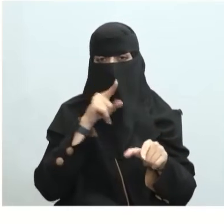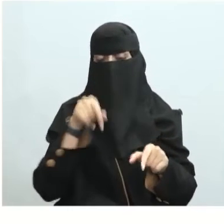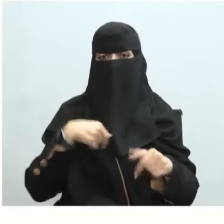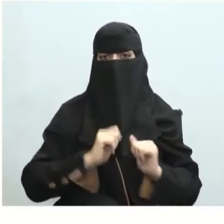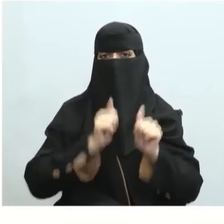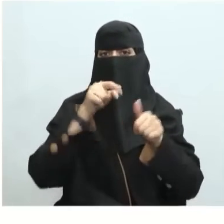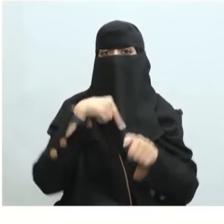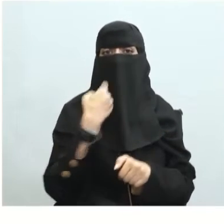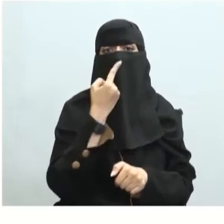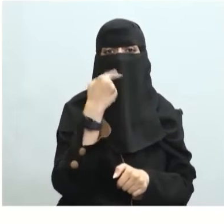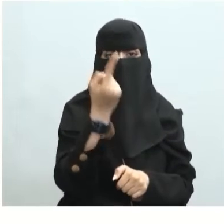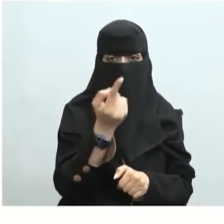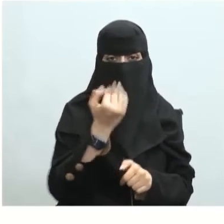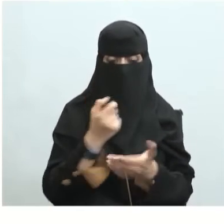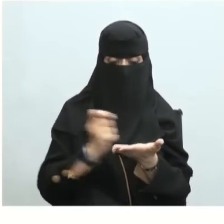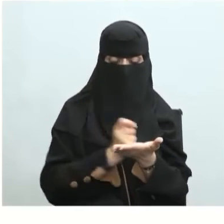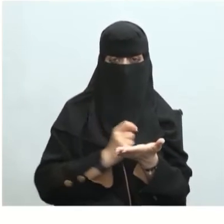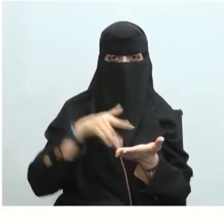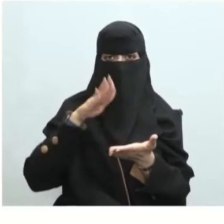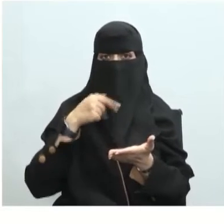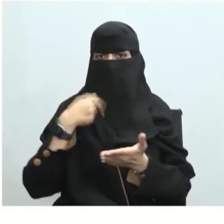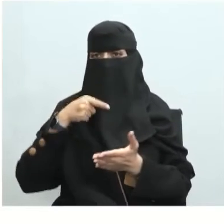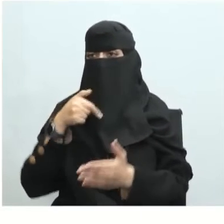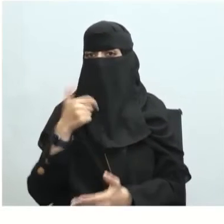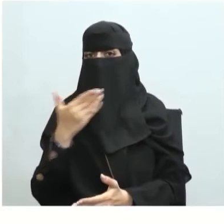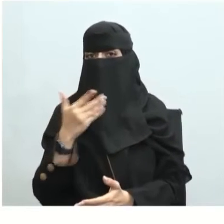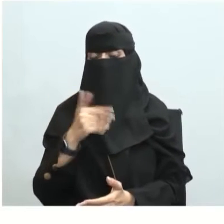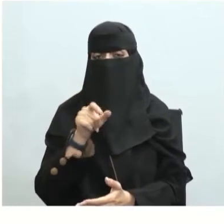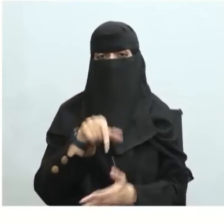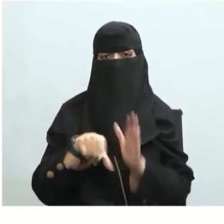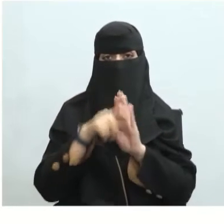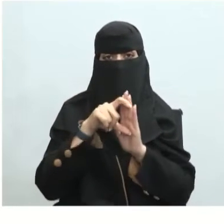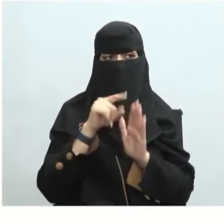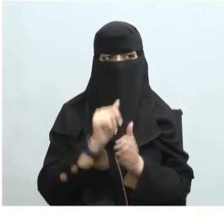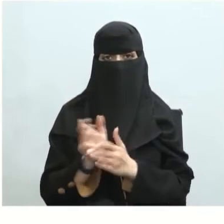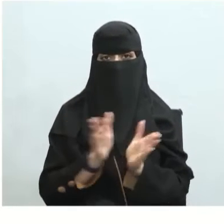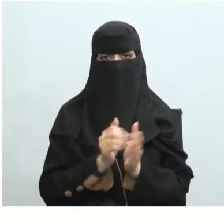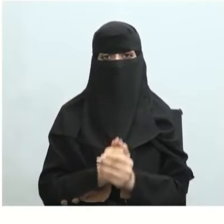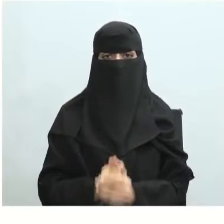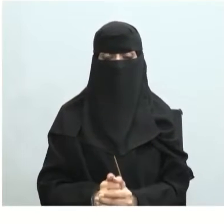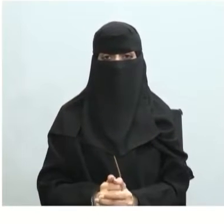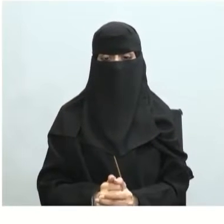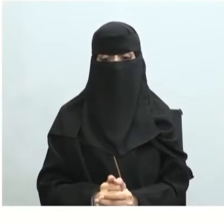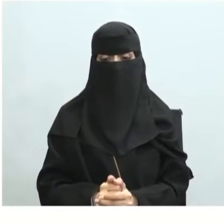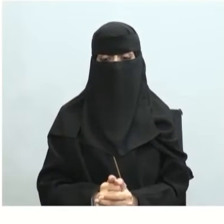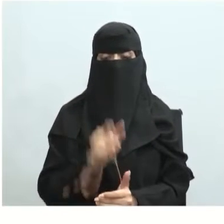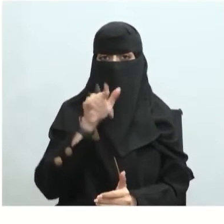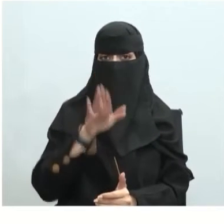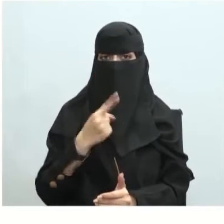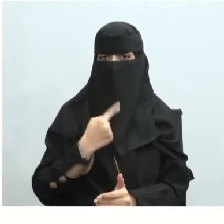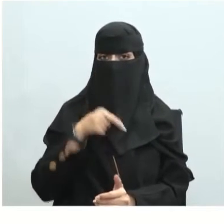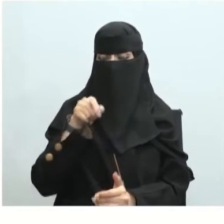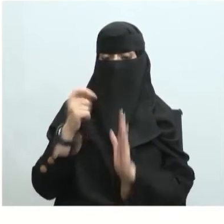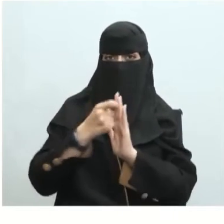به اذا طلب منك تكتب تقريرا وكذلك ان تلقي ان تلقي كلمه ان طلب منك ان تكتب